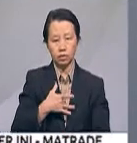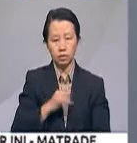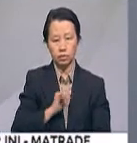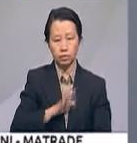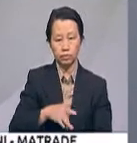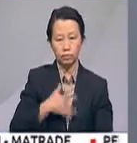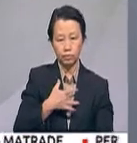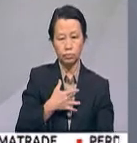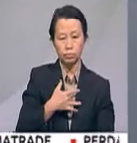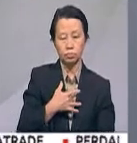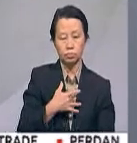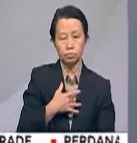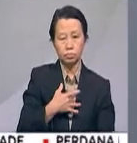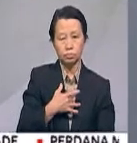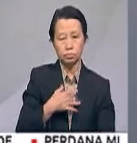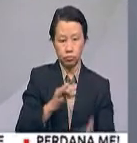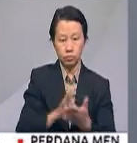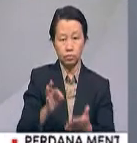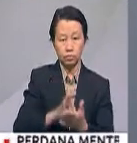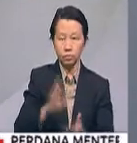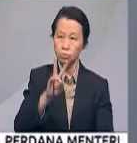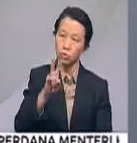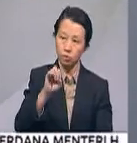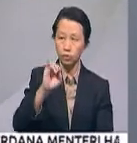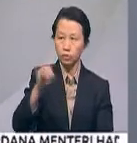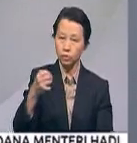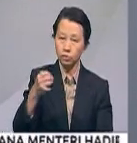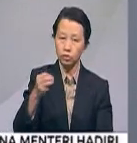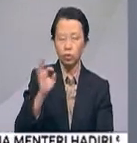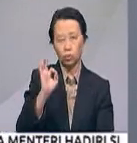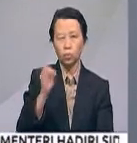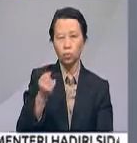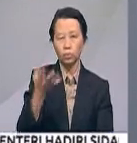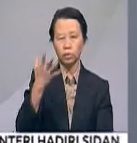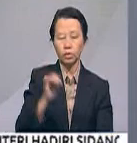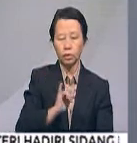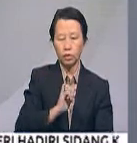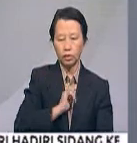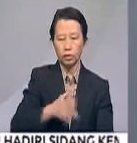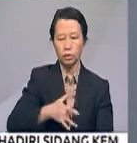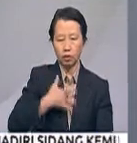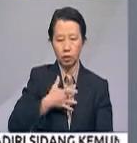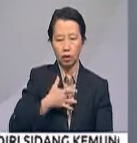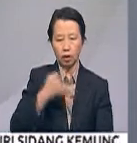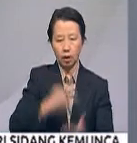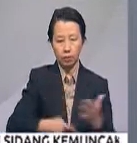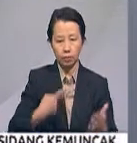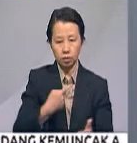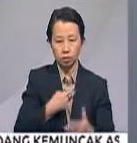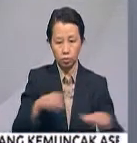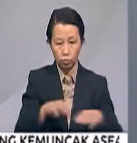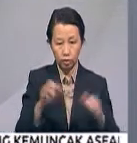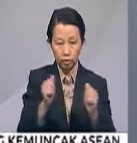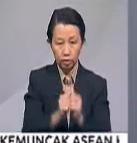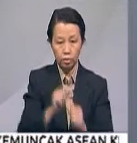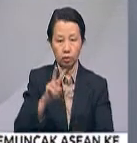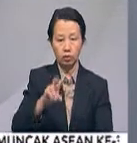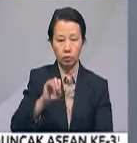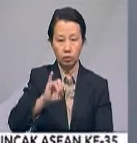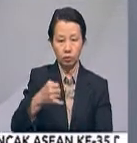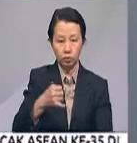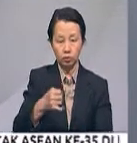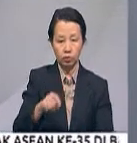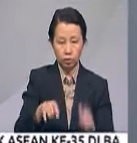bilangan 20 juta tu bilangan duit yang banyak dan saya harapkan apa yang kita buat dengan 20 juta tu sebagai